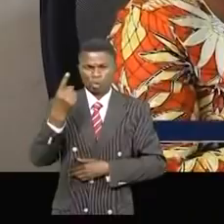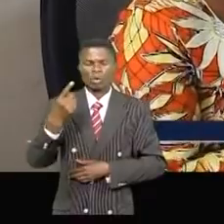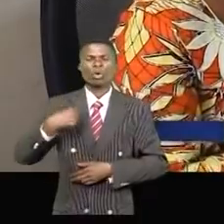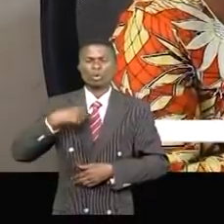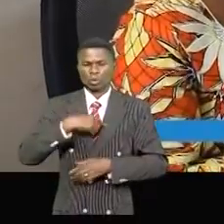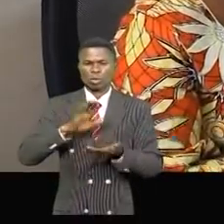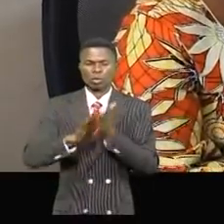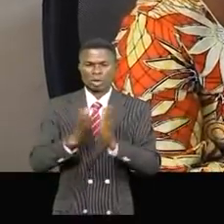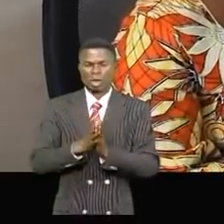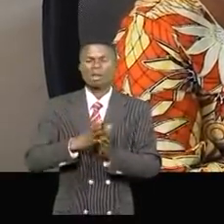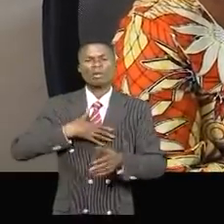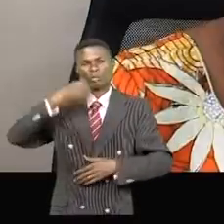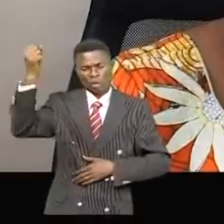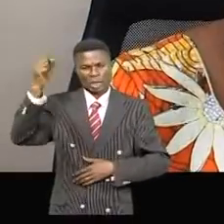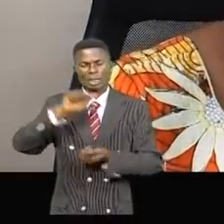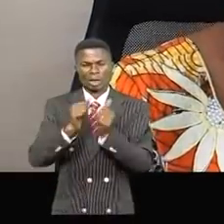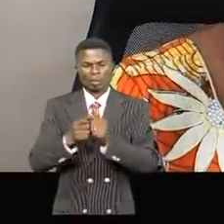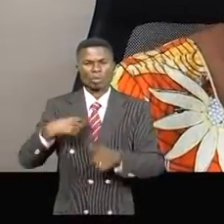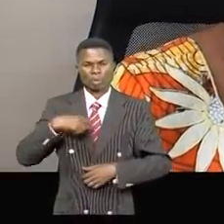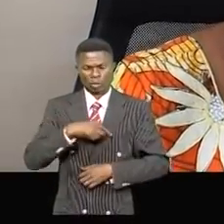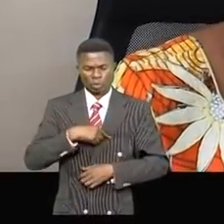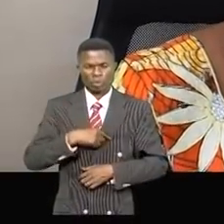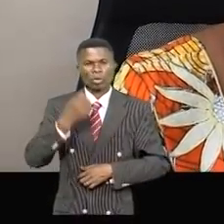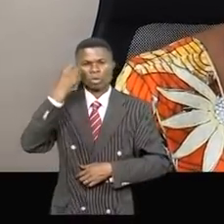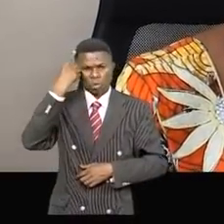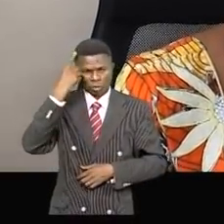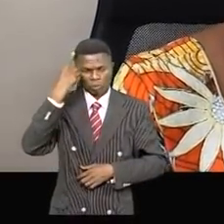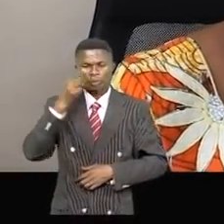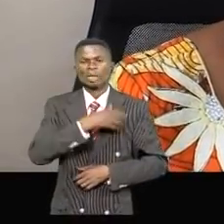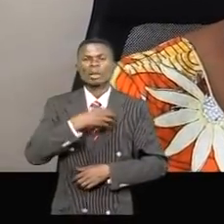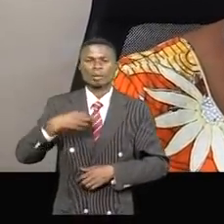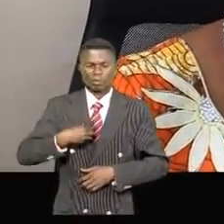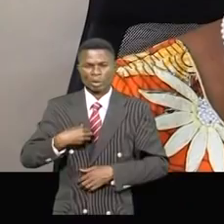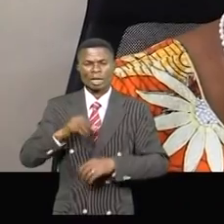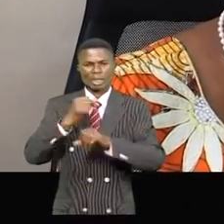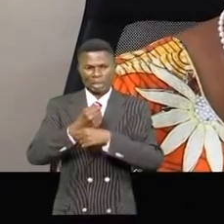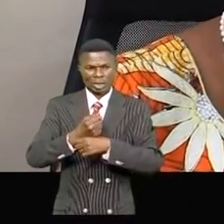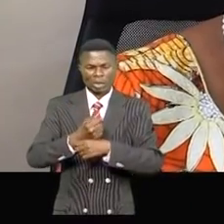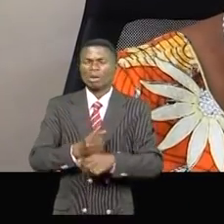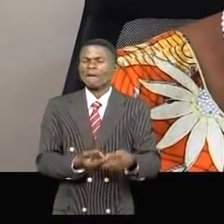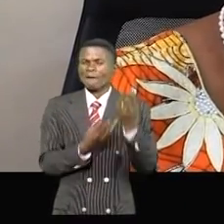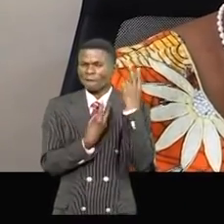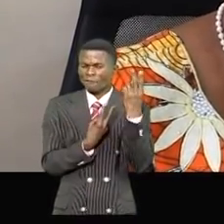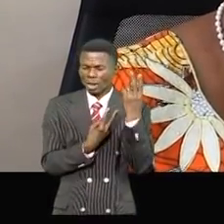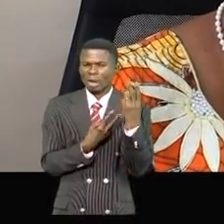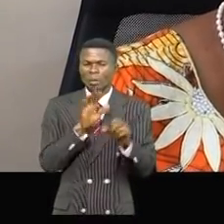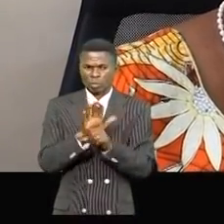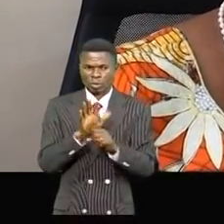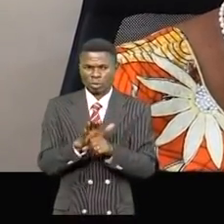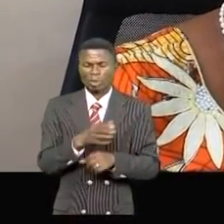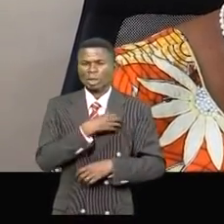pourrons relever nos défis. Comprenez que la femme constitue cette valeur, c'est la